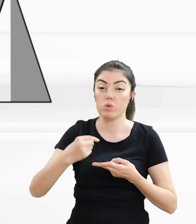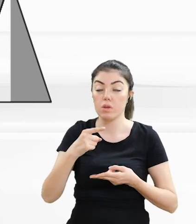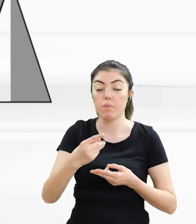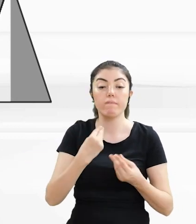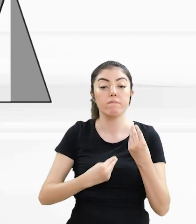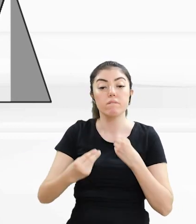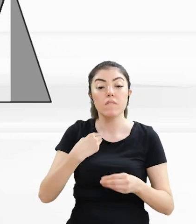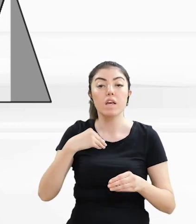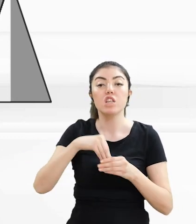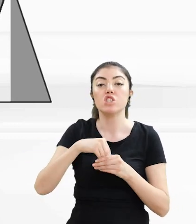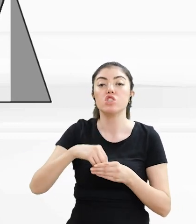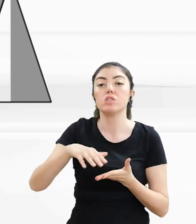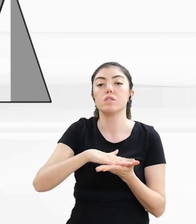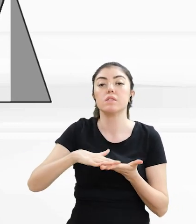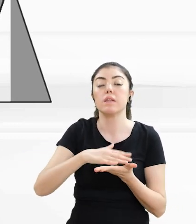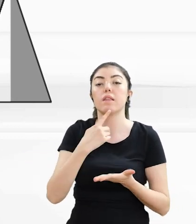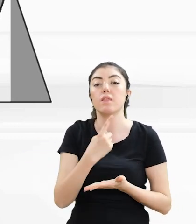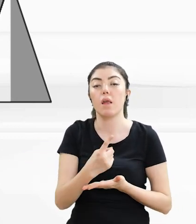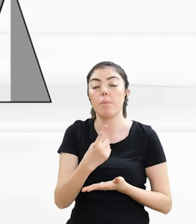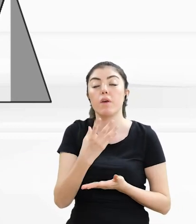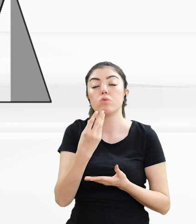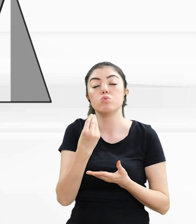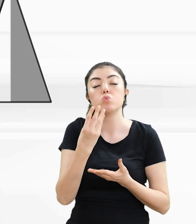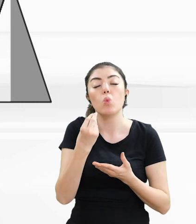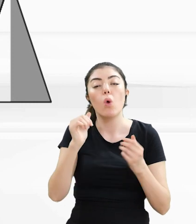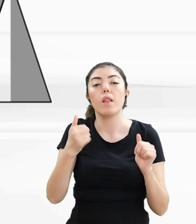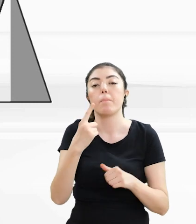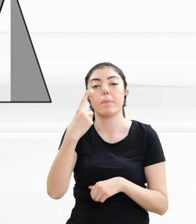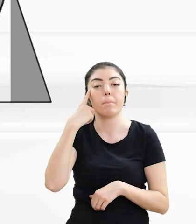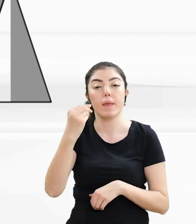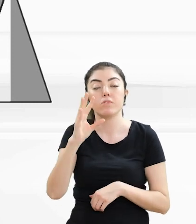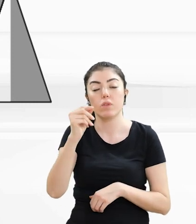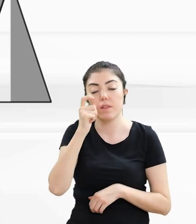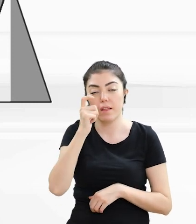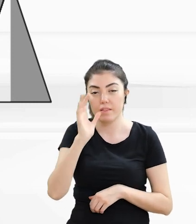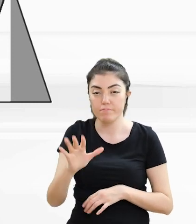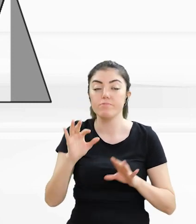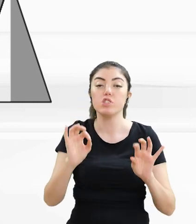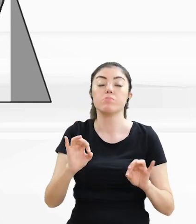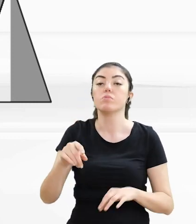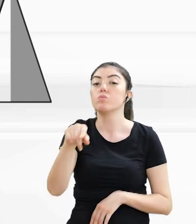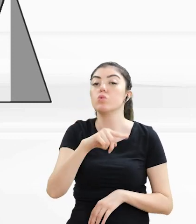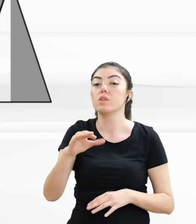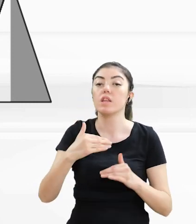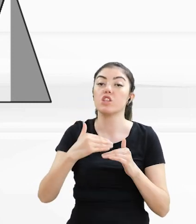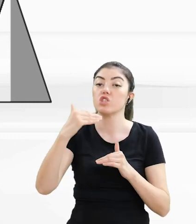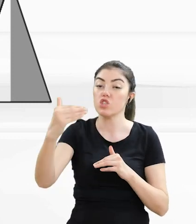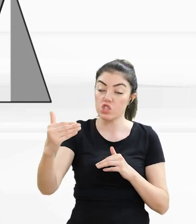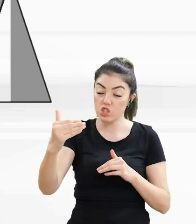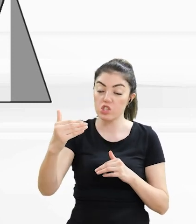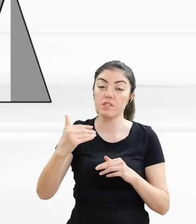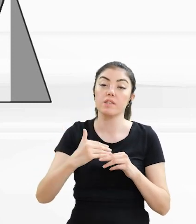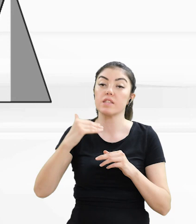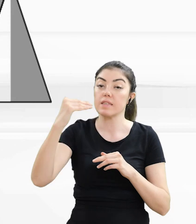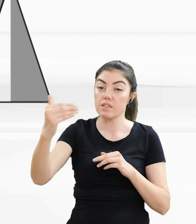saydık buradaki verilenler İçyüzü olmuş olacaksın Bu çok ayrıntıyla bu soru için aman dikkat diyorum şimdi biz bunu dış